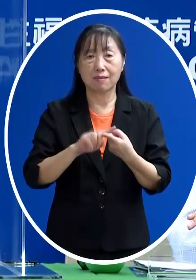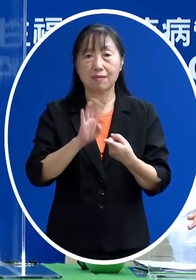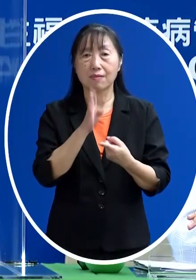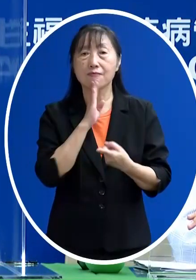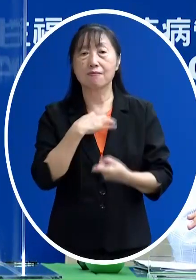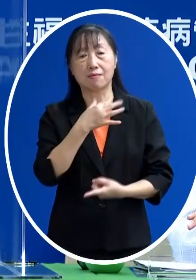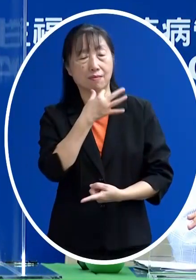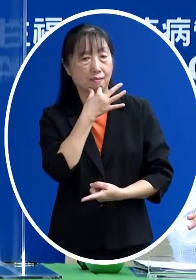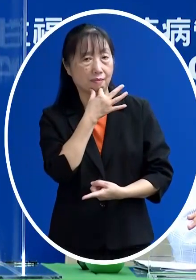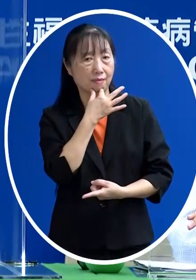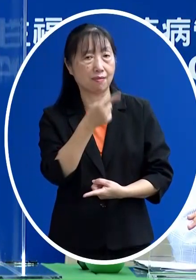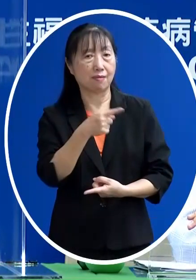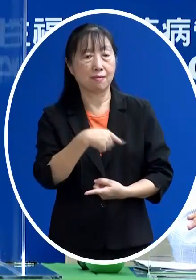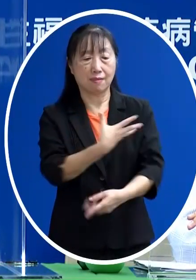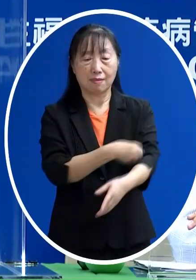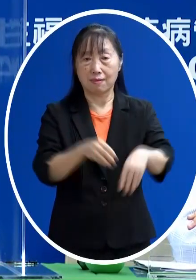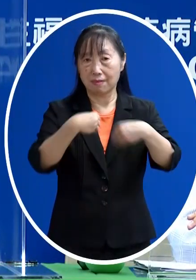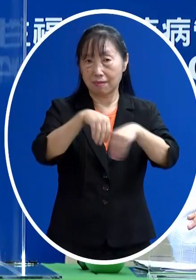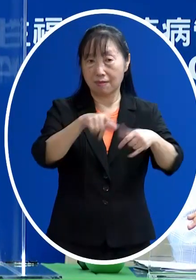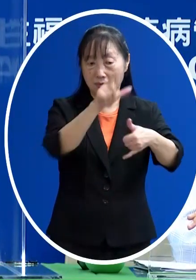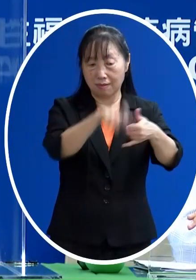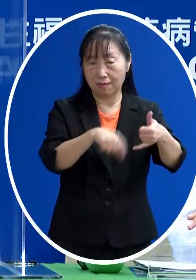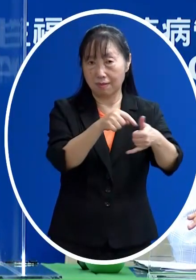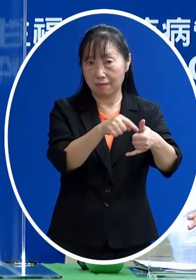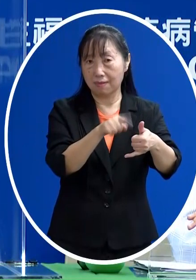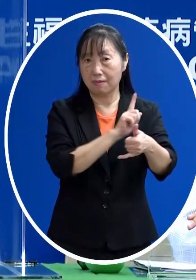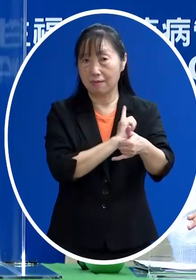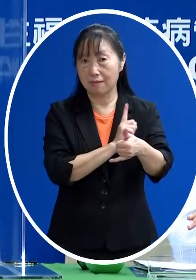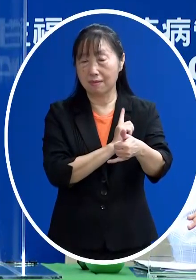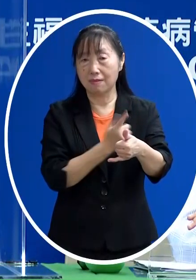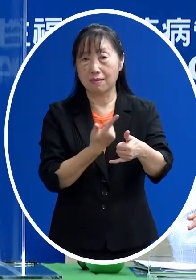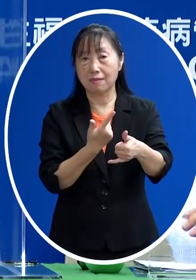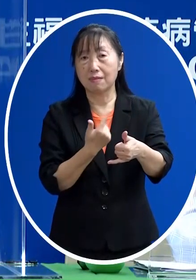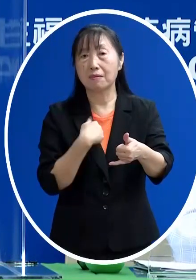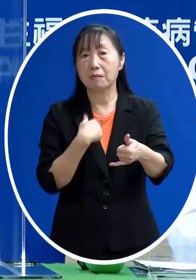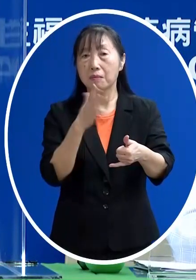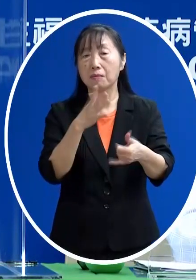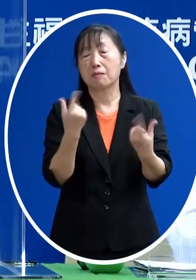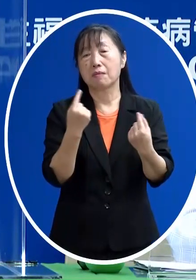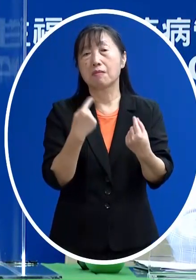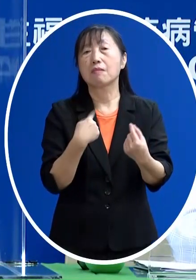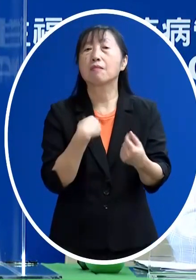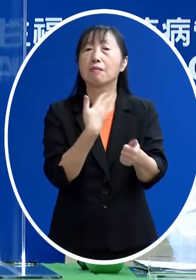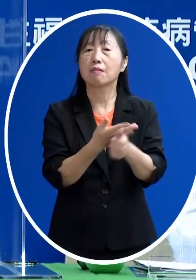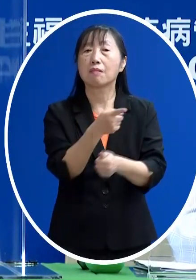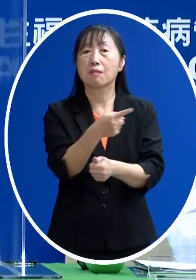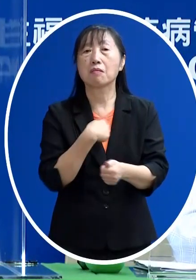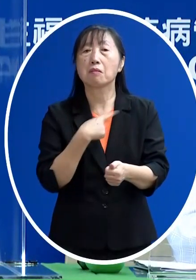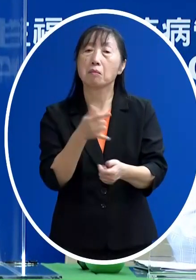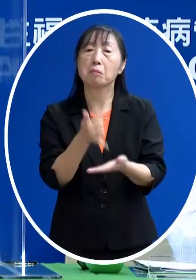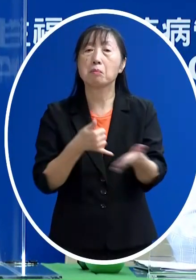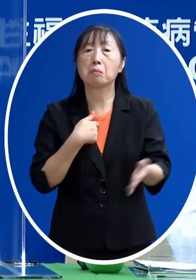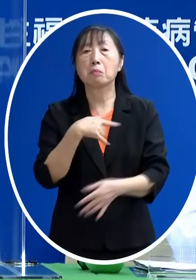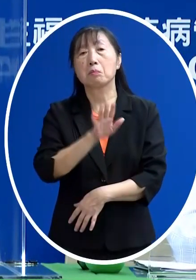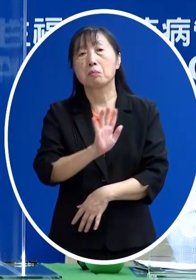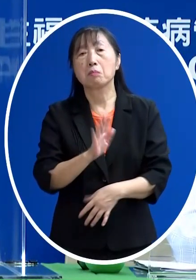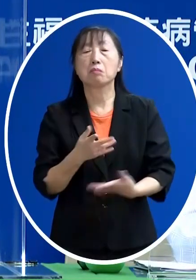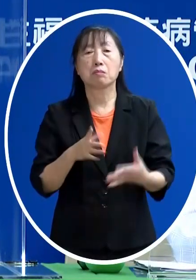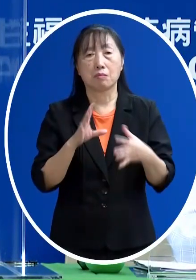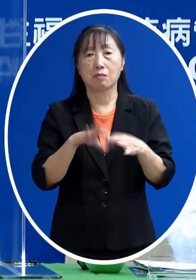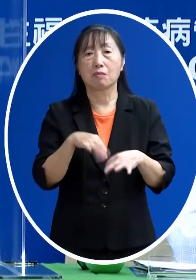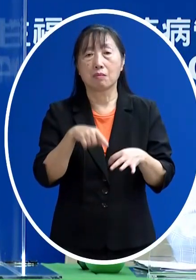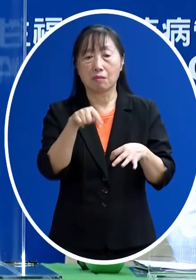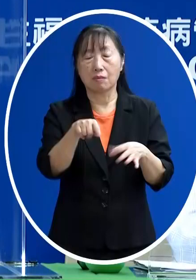认为说应该让捐血人保有哦这种退场的一个机制，好，所以就是说在这段时间，